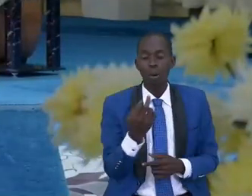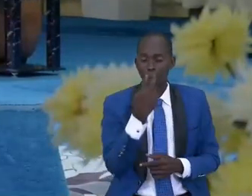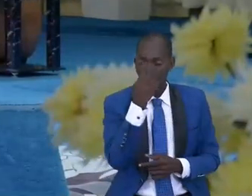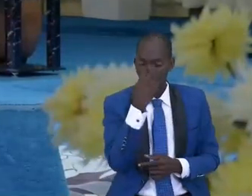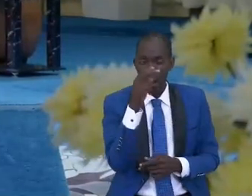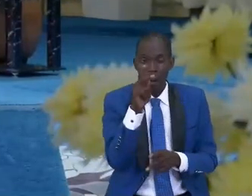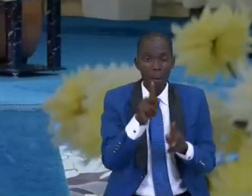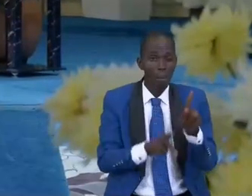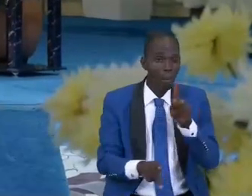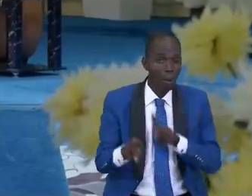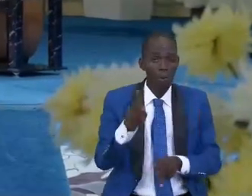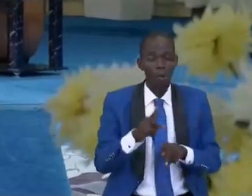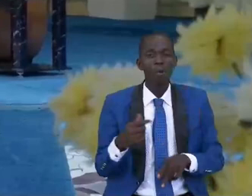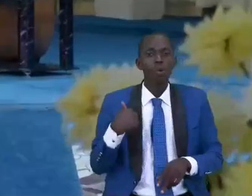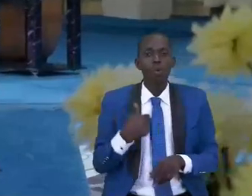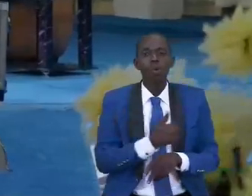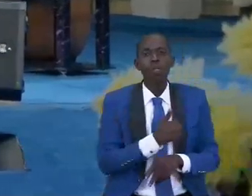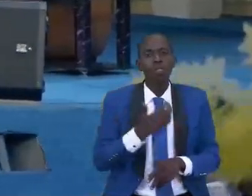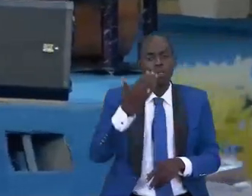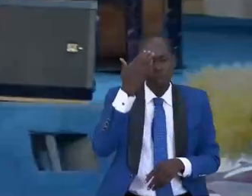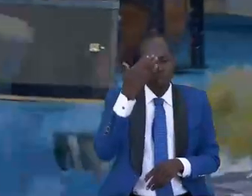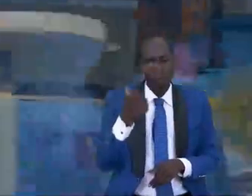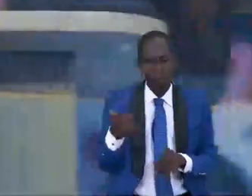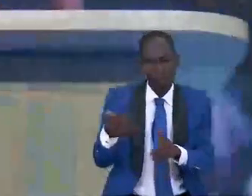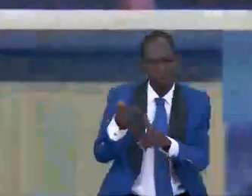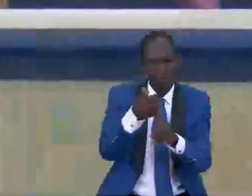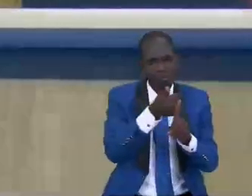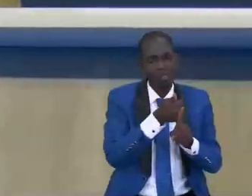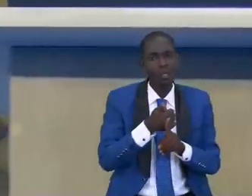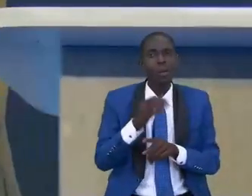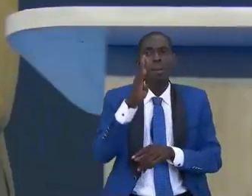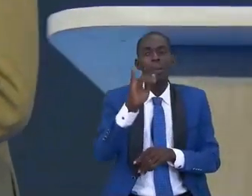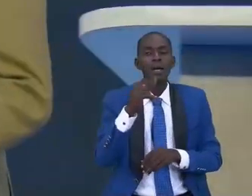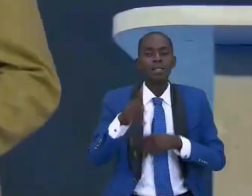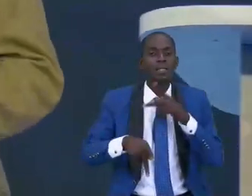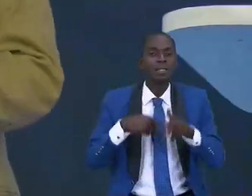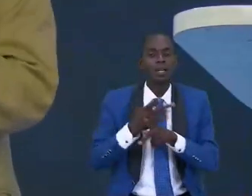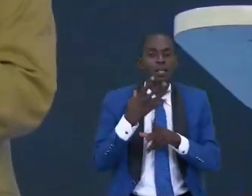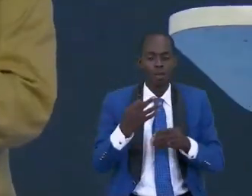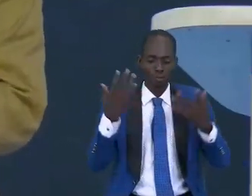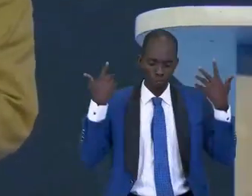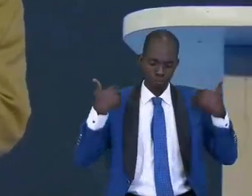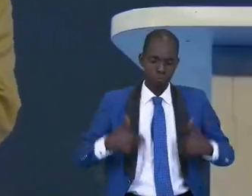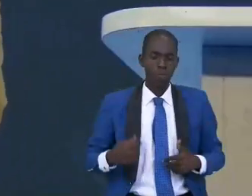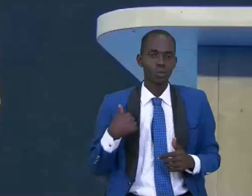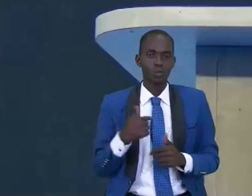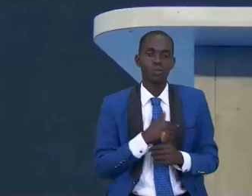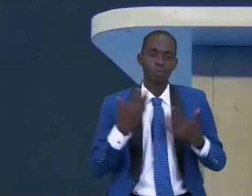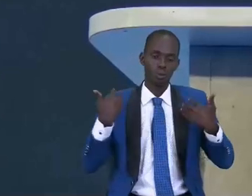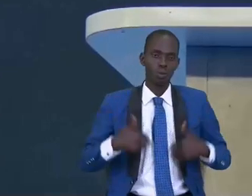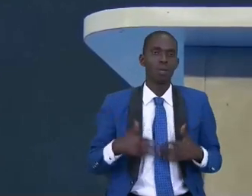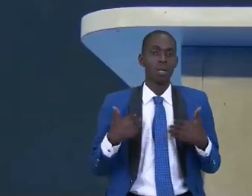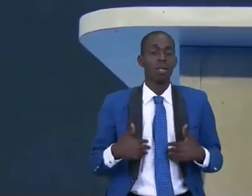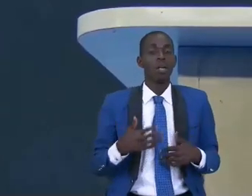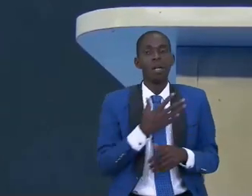il était du groupe, il est identifié comme celui qui faisait partie des aveugles.